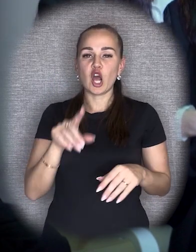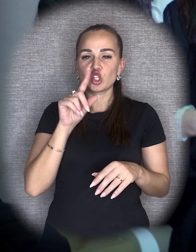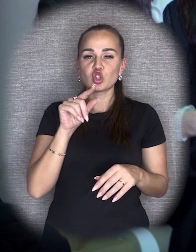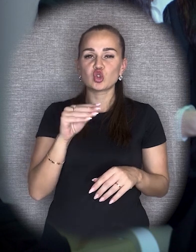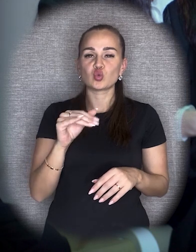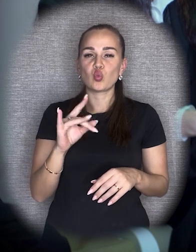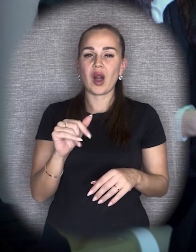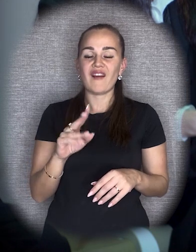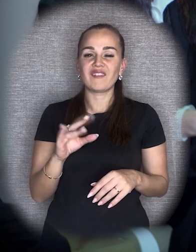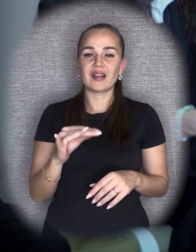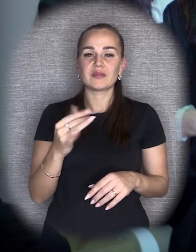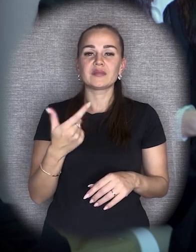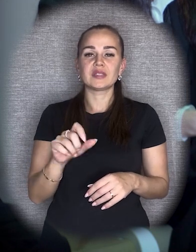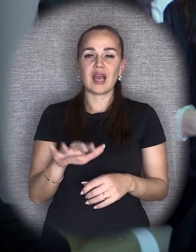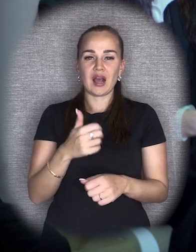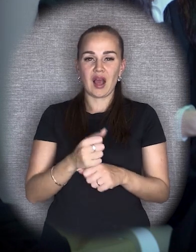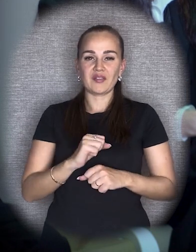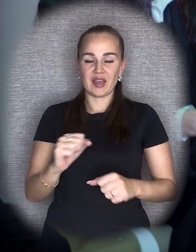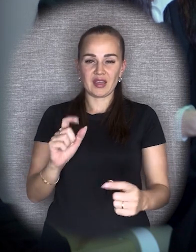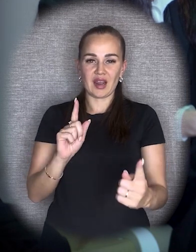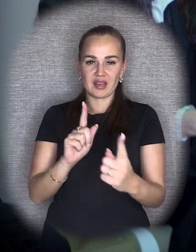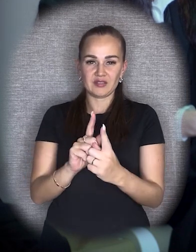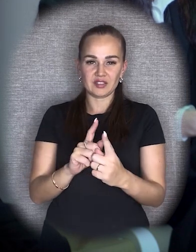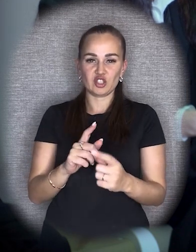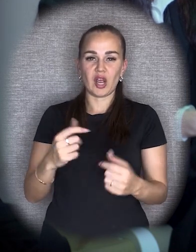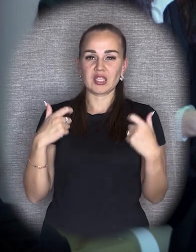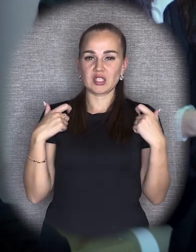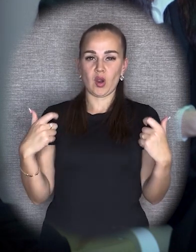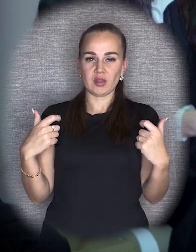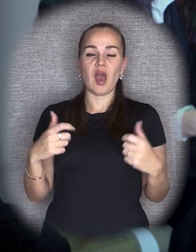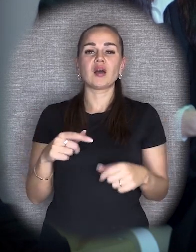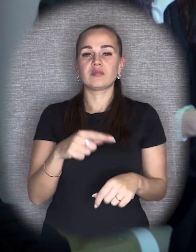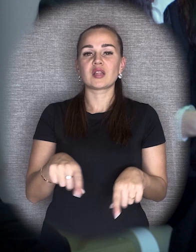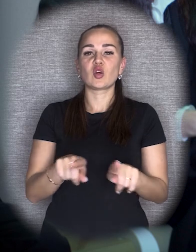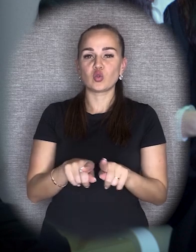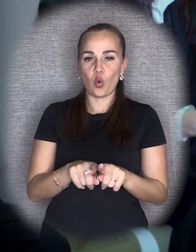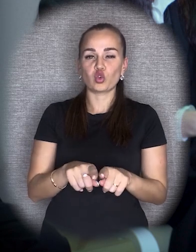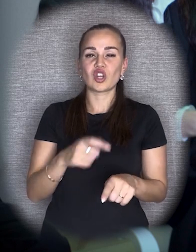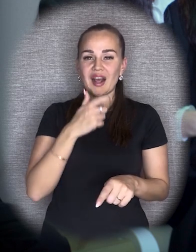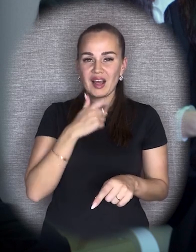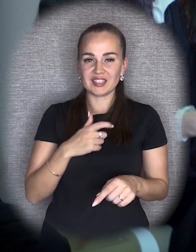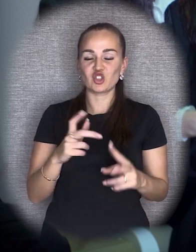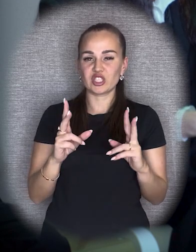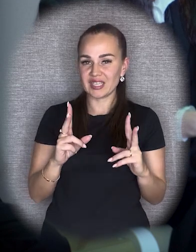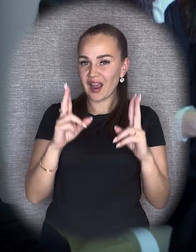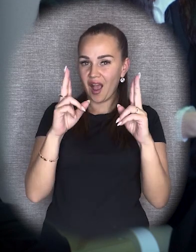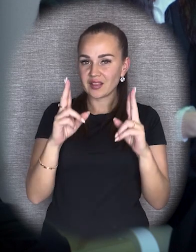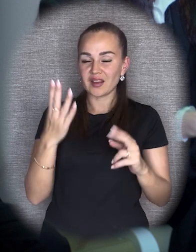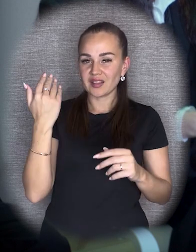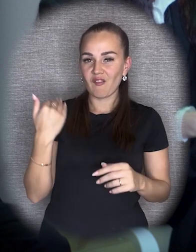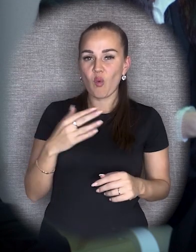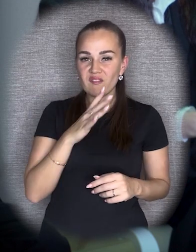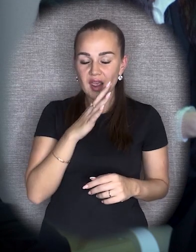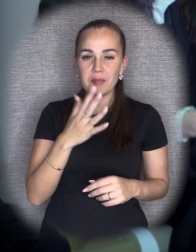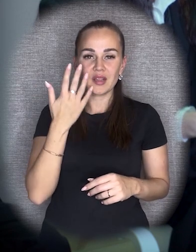главная героиня встречает вернувшихся с фронта солдат. Это тоже такой как бы классический кадр того